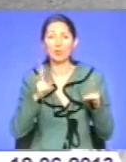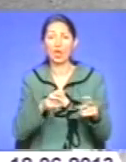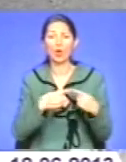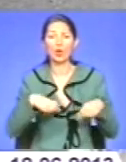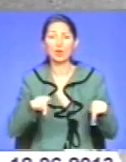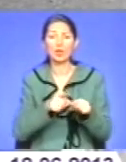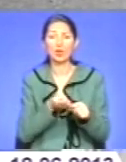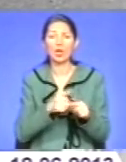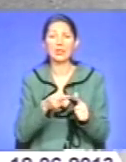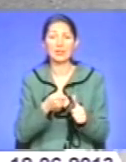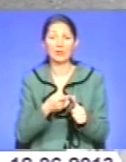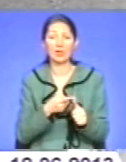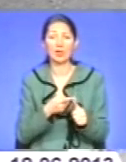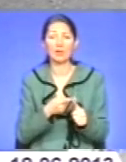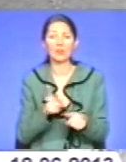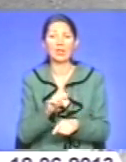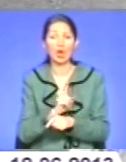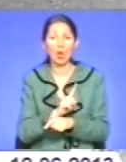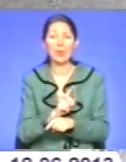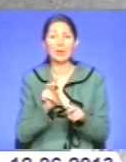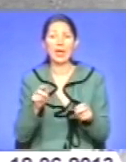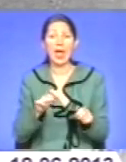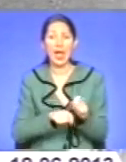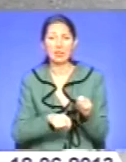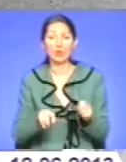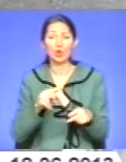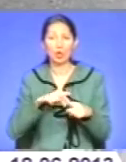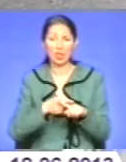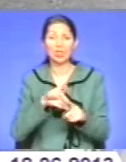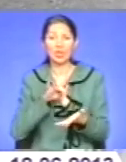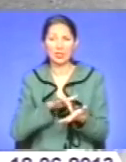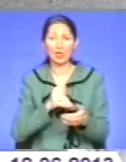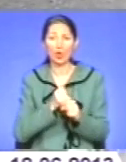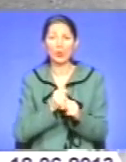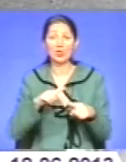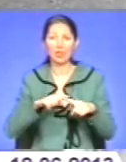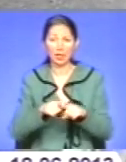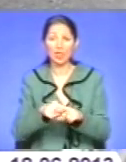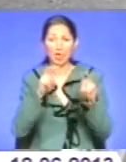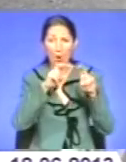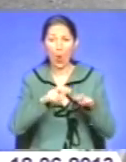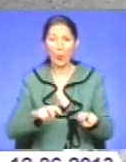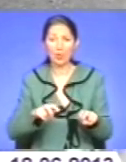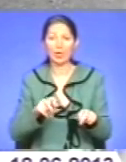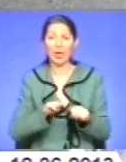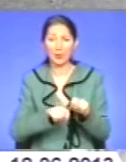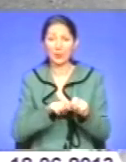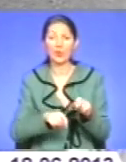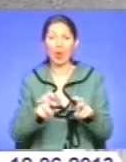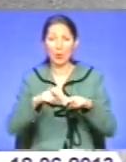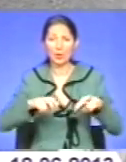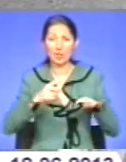яка називається Тернопільський експертно-технічний центр, робиться технічний огляд і експертне обстеження цих